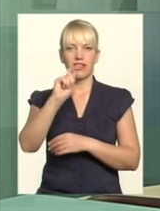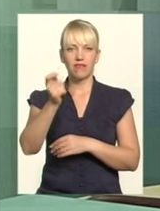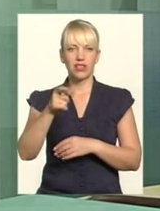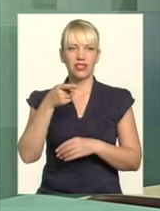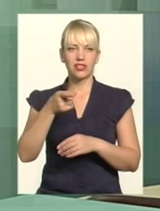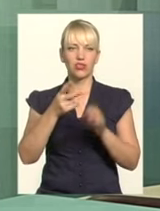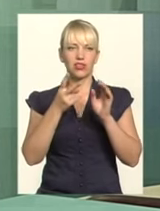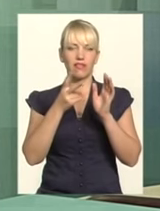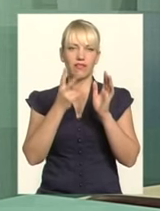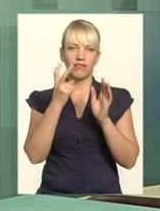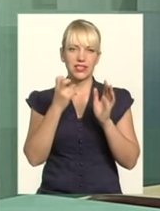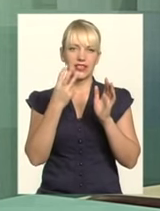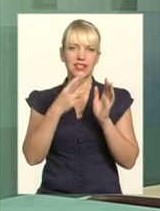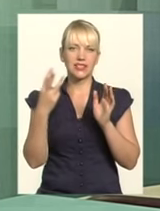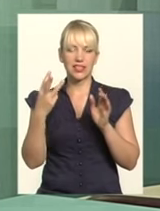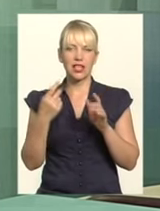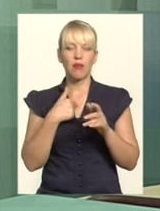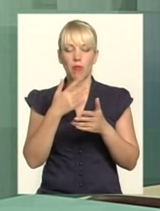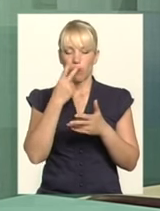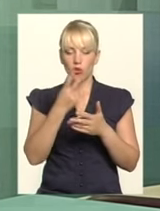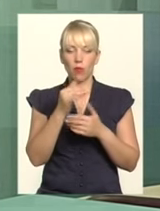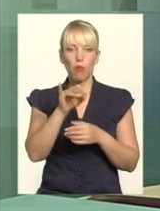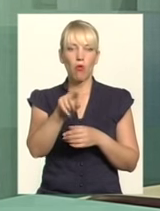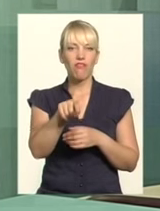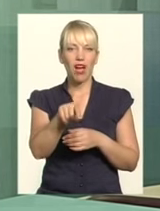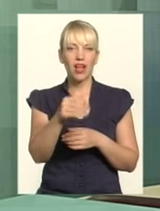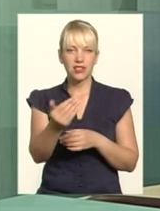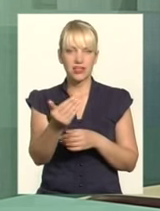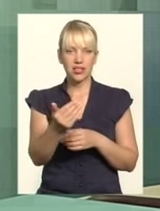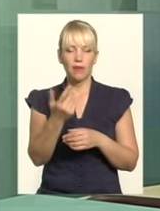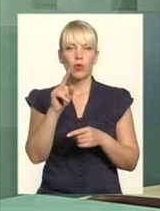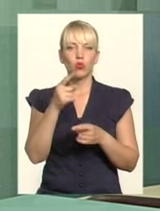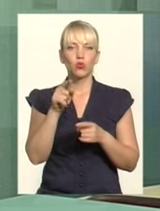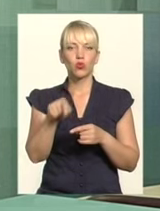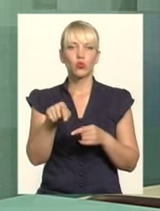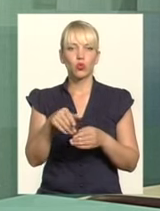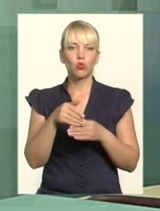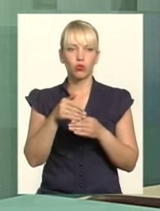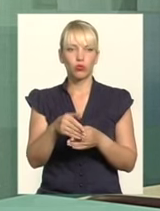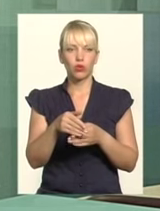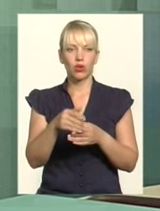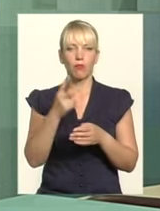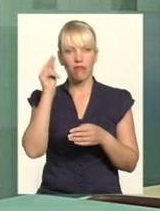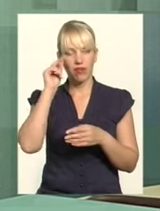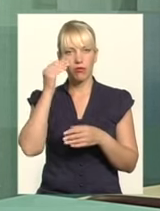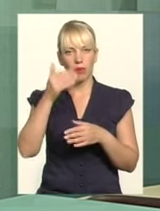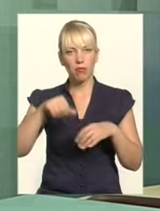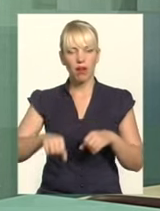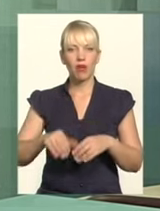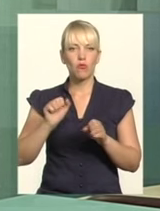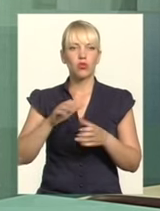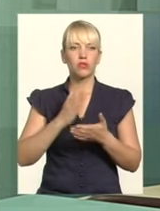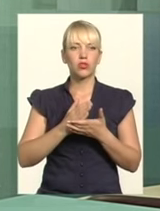1233 гривні отримує. Ми подивимося по вас, бо тут допомога, ми вивчимо ваше право, можливо, буде